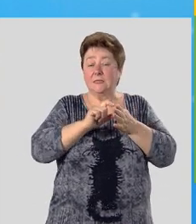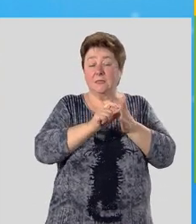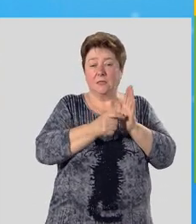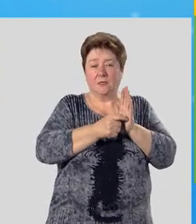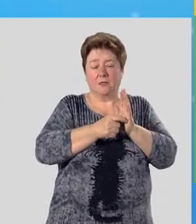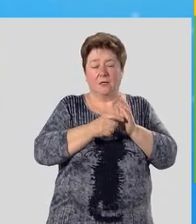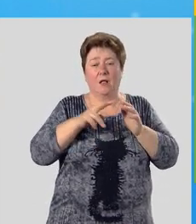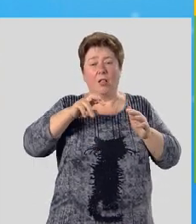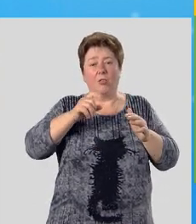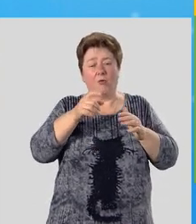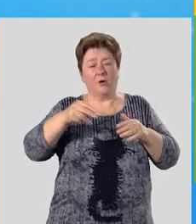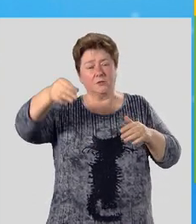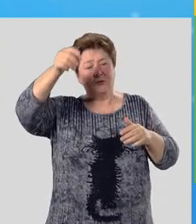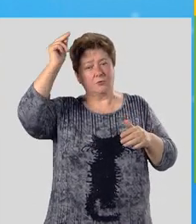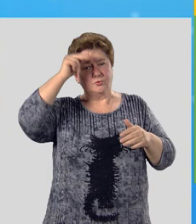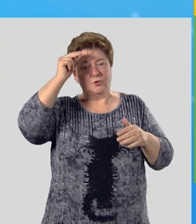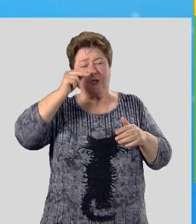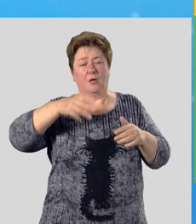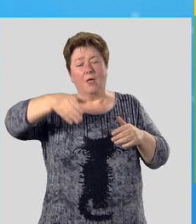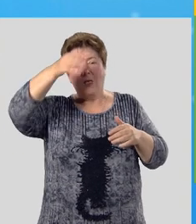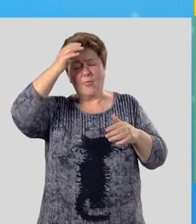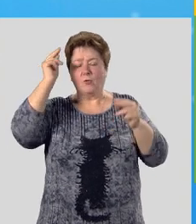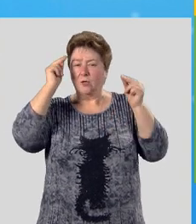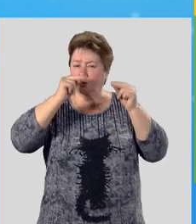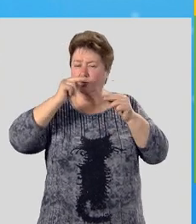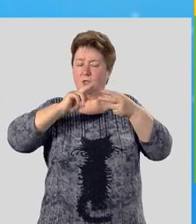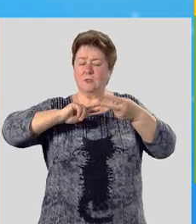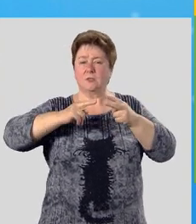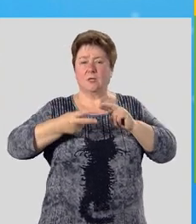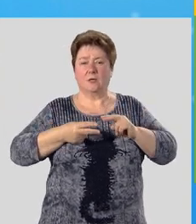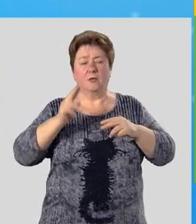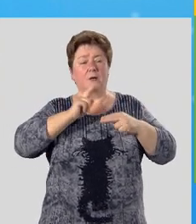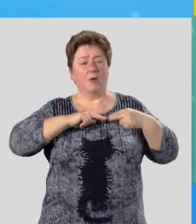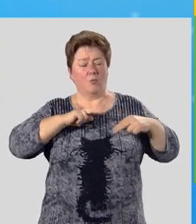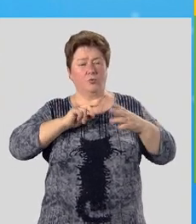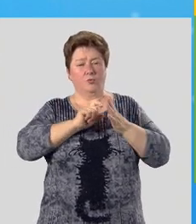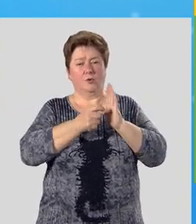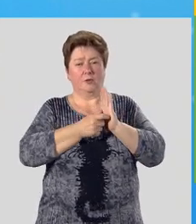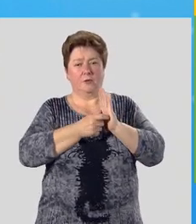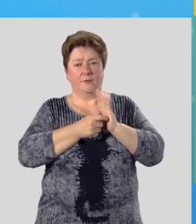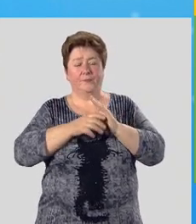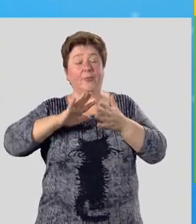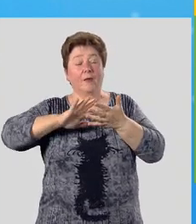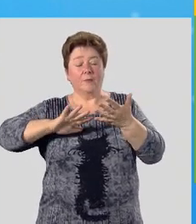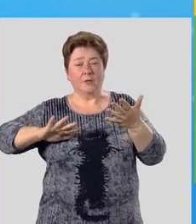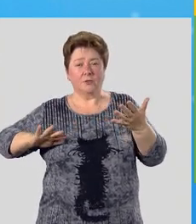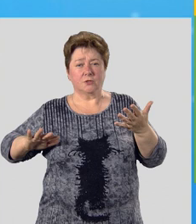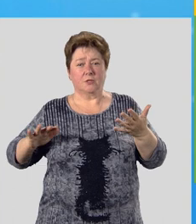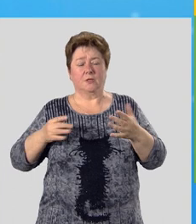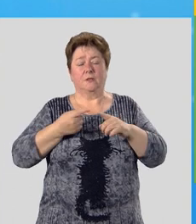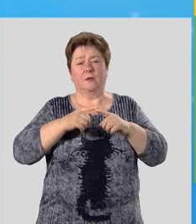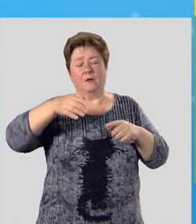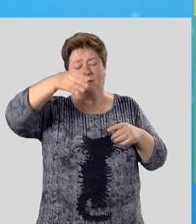и логос – учение, наука, изучающая строение и функции клеток. Дальнейшее развитие